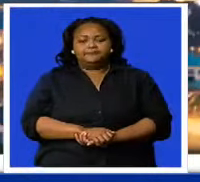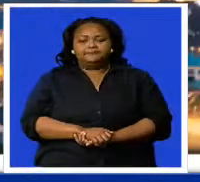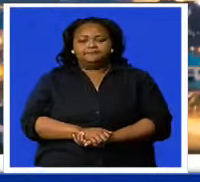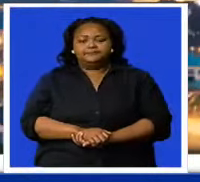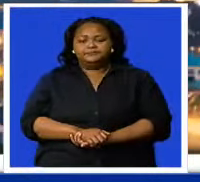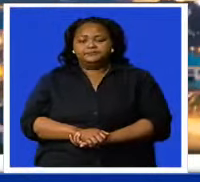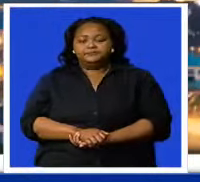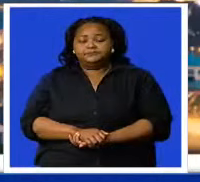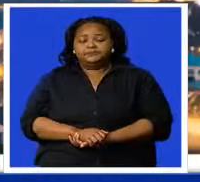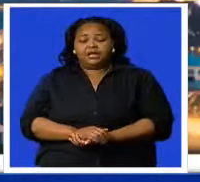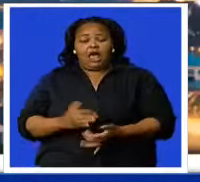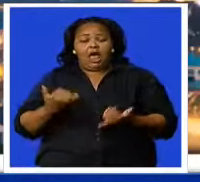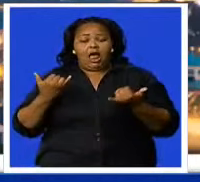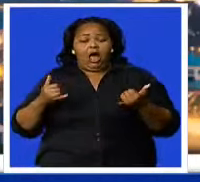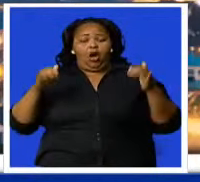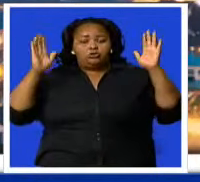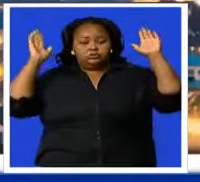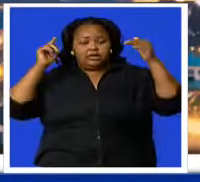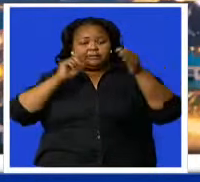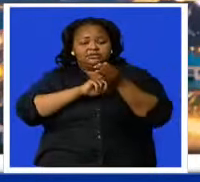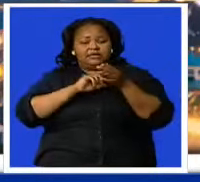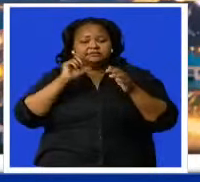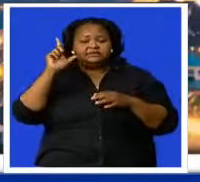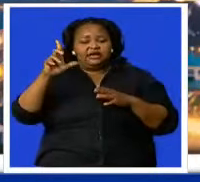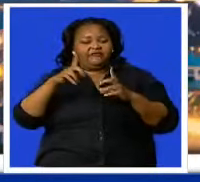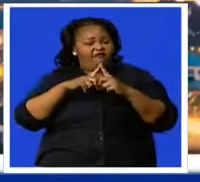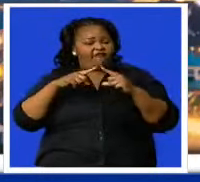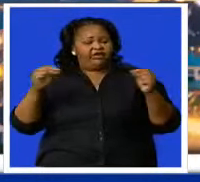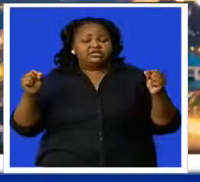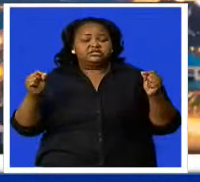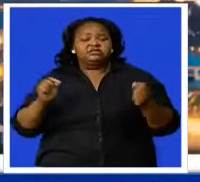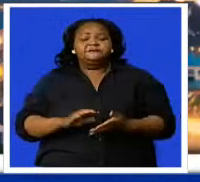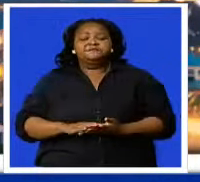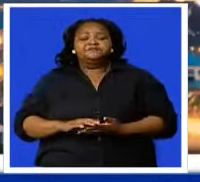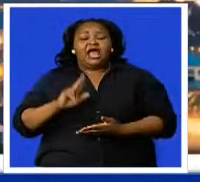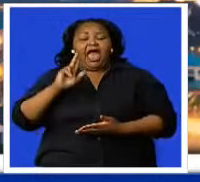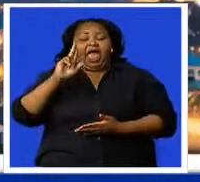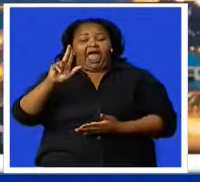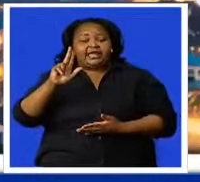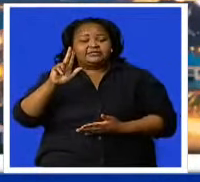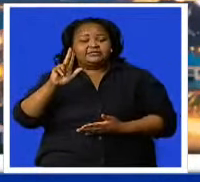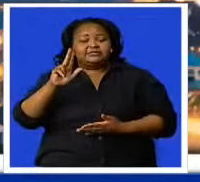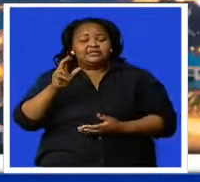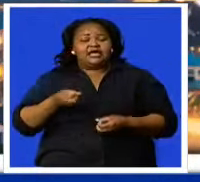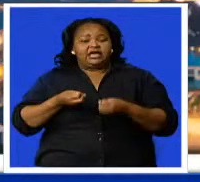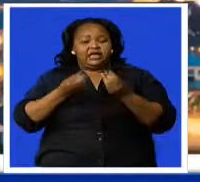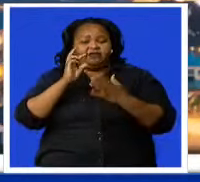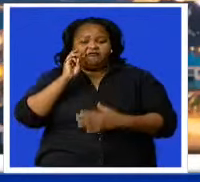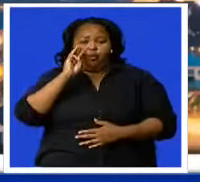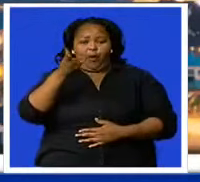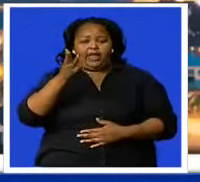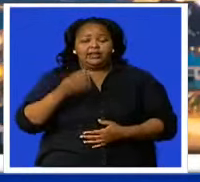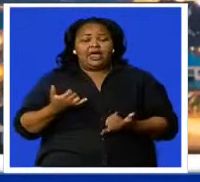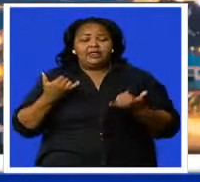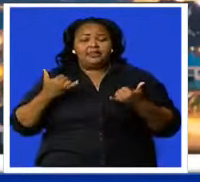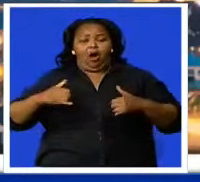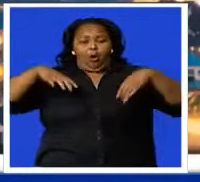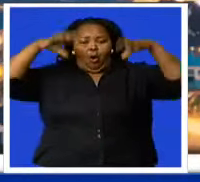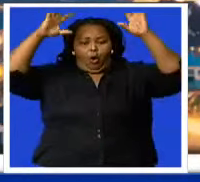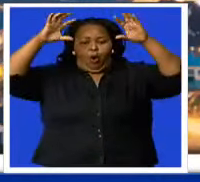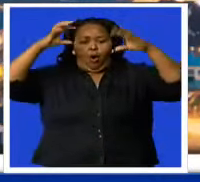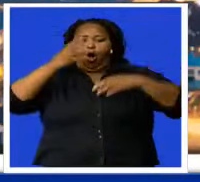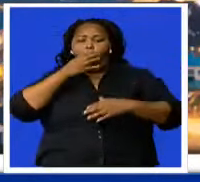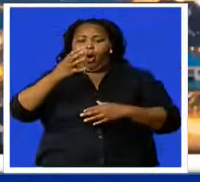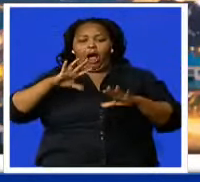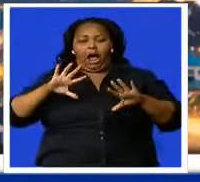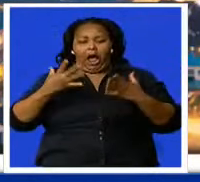Masatla mahleti yaguca tensimbi yesikhombisa kanti ke tensimbi yesiphohlongothi tawulandzela sesiphuma sinishiya nelizinga lekubanza nekushisa